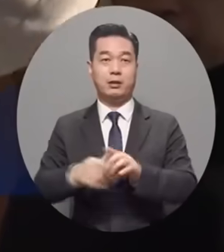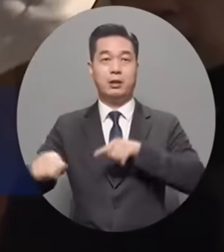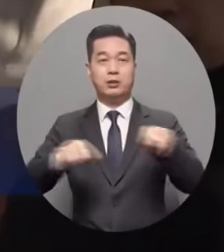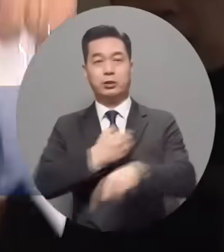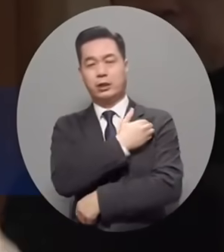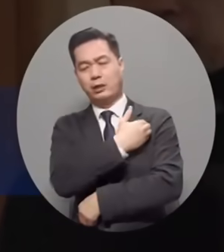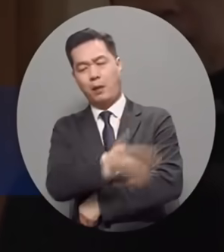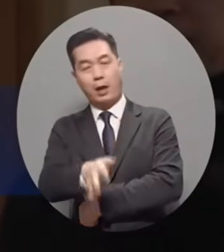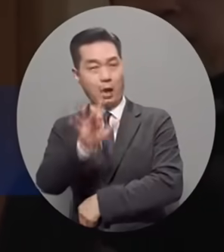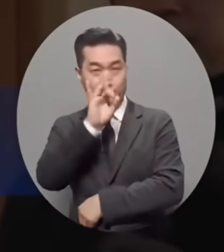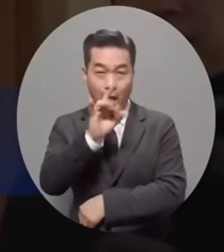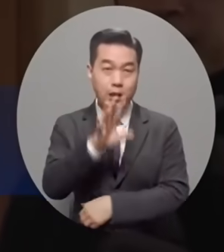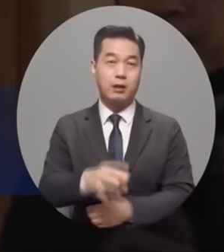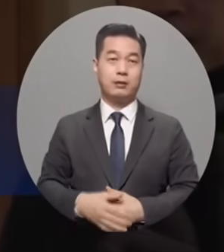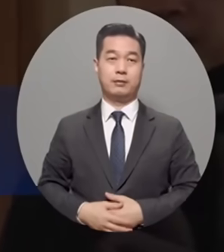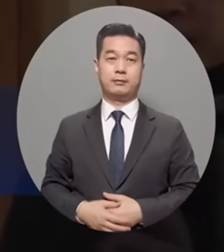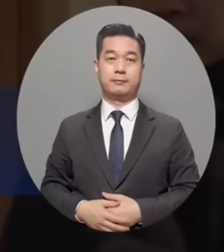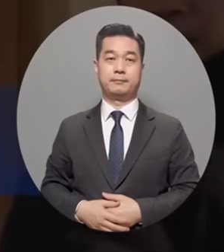없습니다.